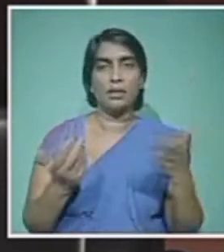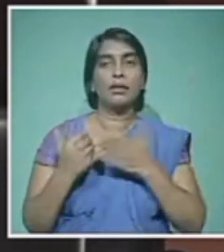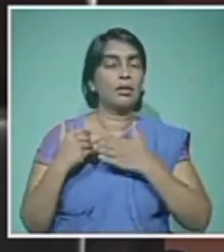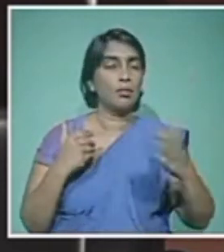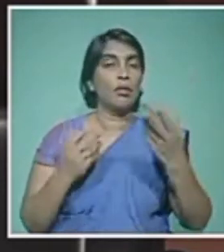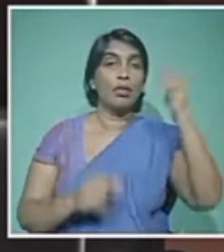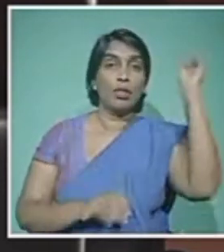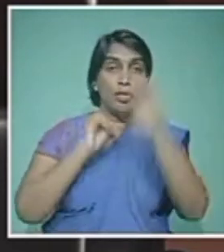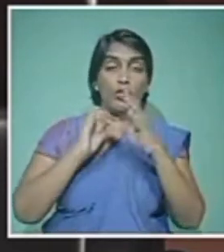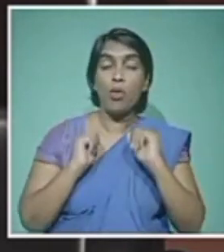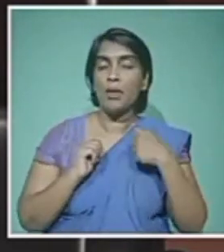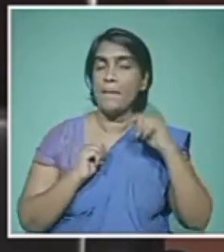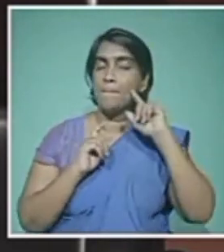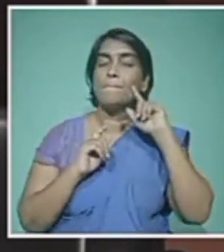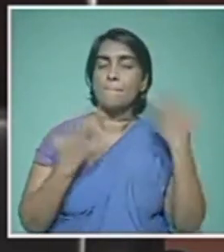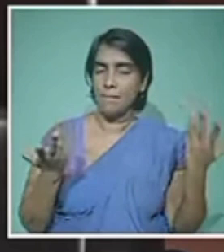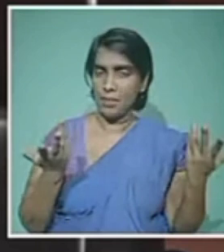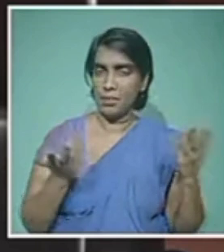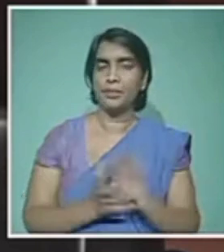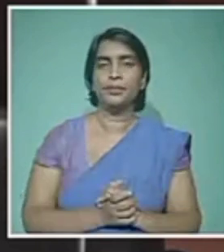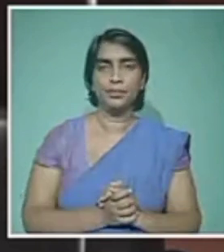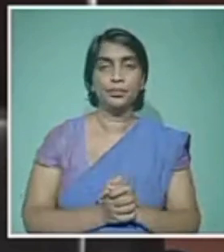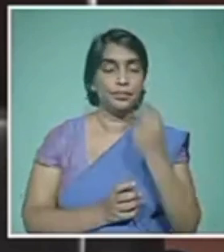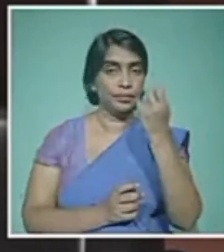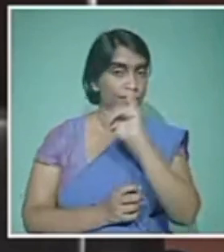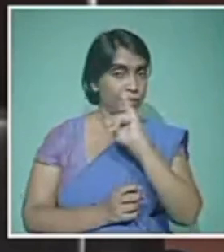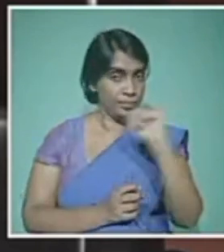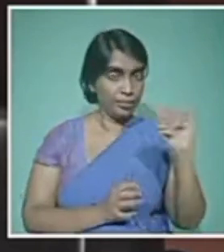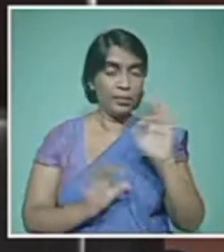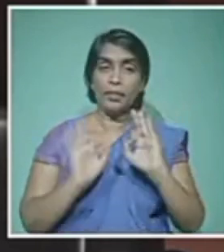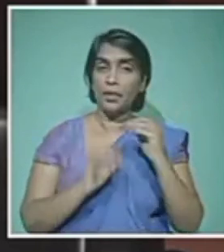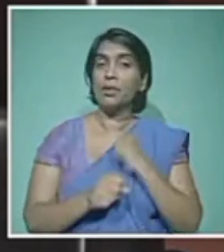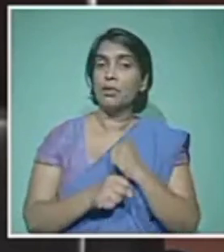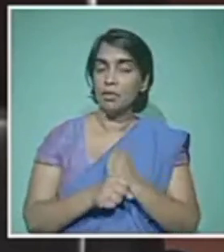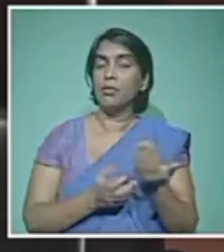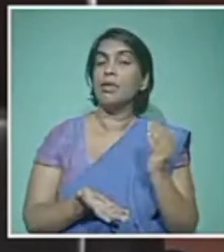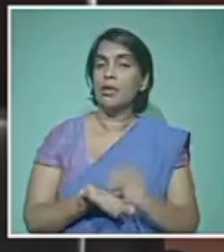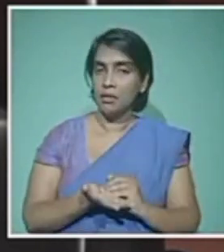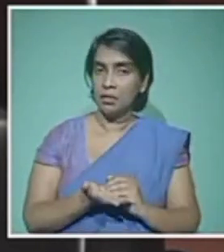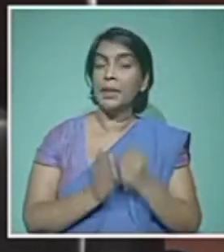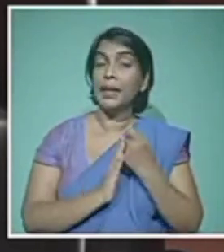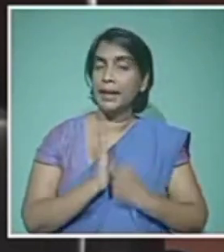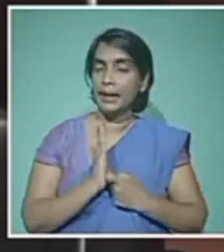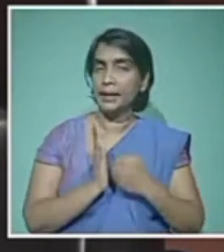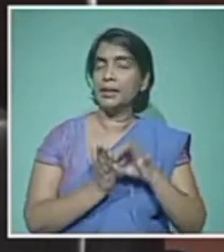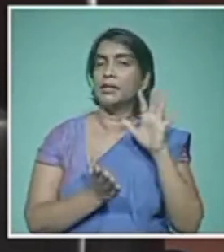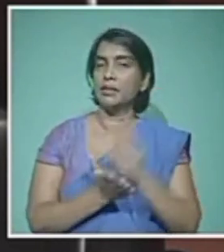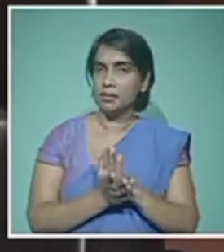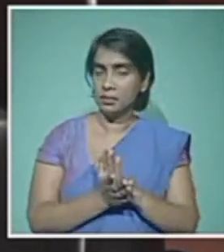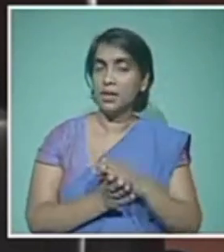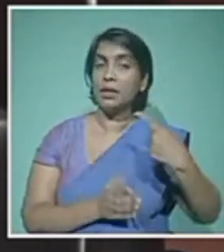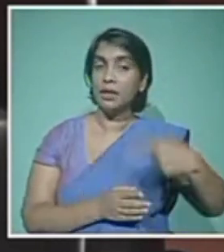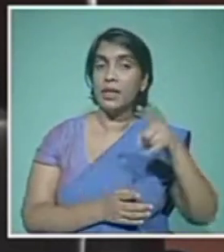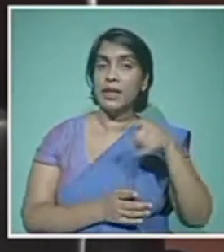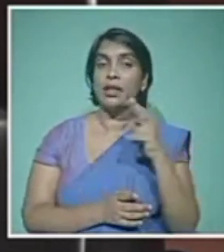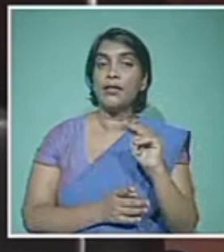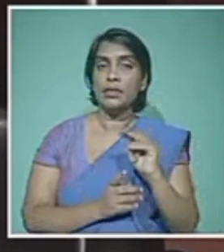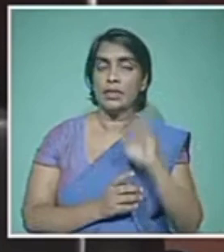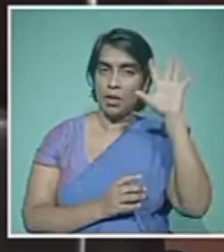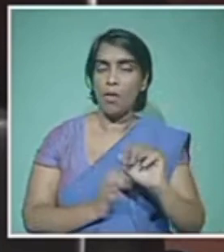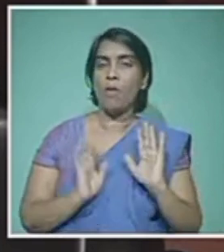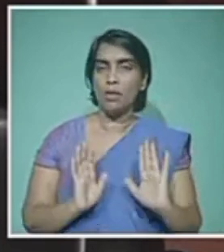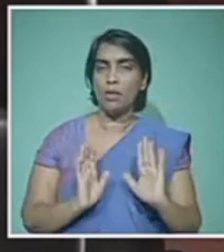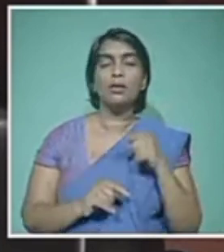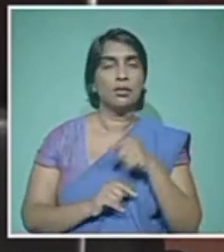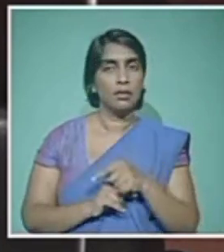කාලේ කොච්චර ආවද කියලා හරියට කියන්න බෑ 2016 තමයි යහපාල ආණ්ඩුව තමයි නැවත නීතිය ගෙනාවේ දින 120 මේක ගේන්න ඕන කියලා